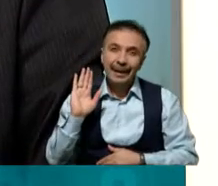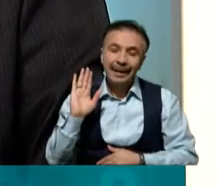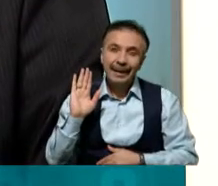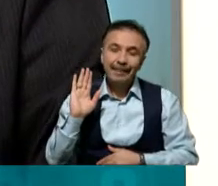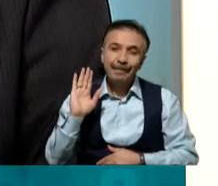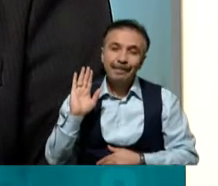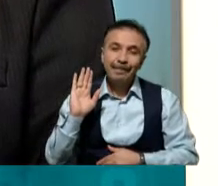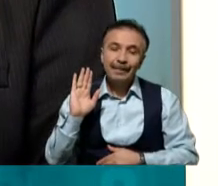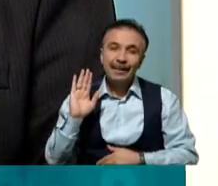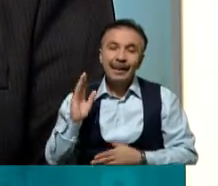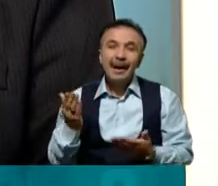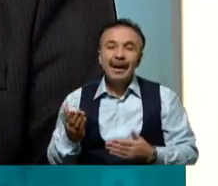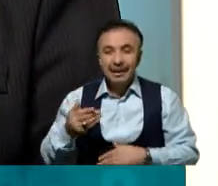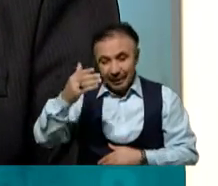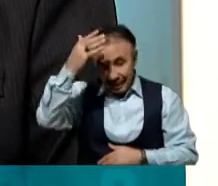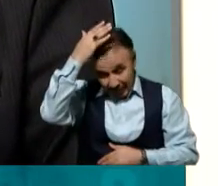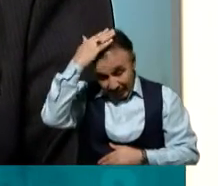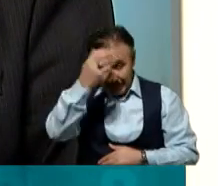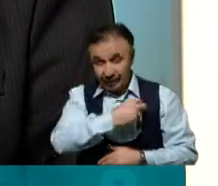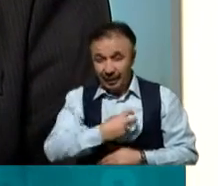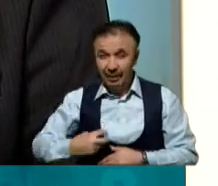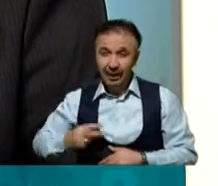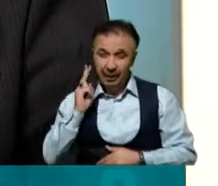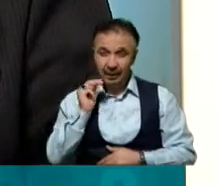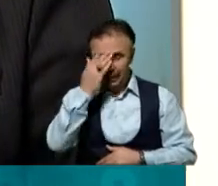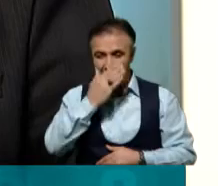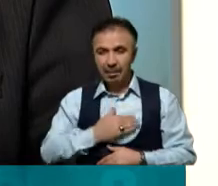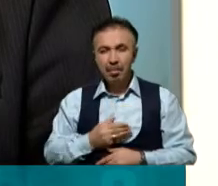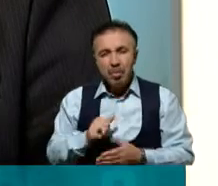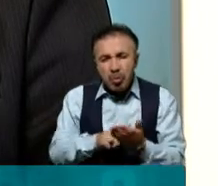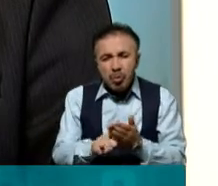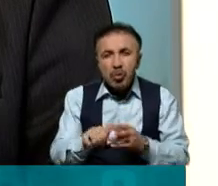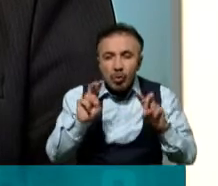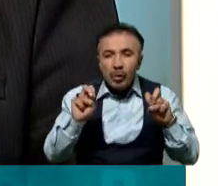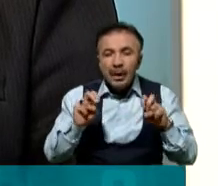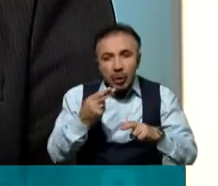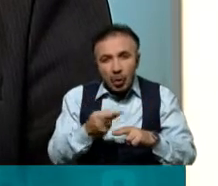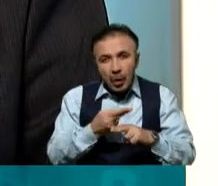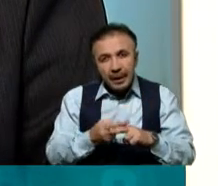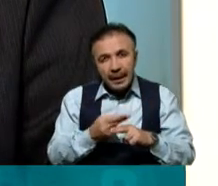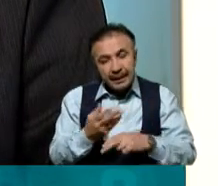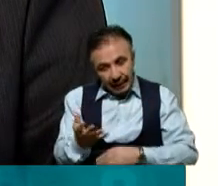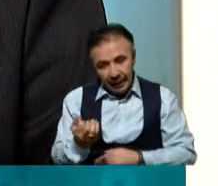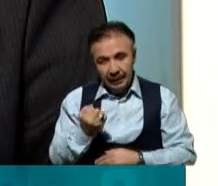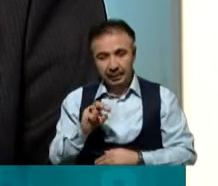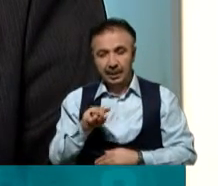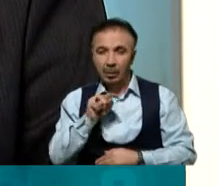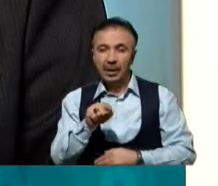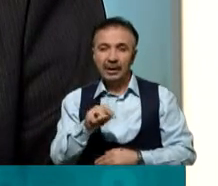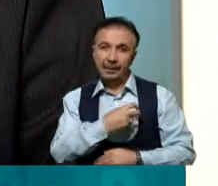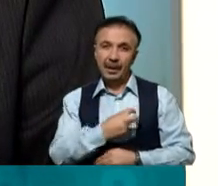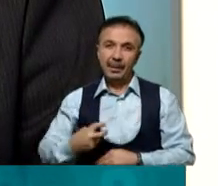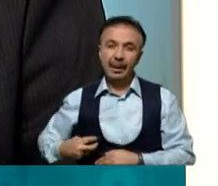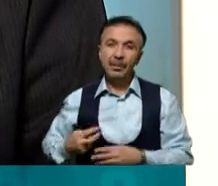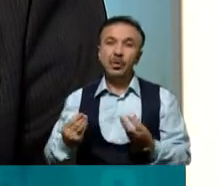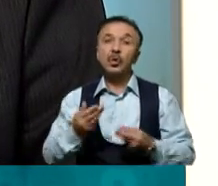Yani Hazreti Peygamber her konuda örneğimiz olduğu gibi, bakın burada da yani Peygamberimizin çok